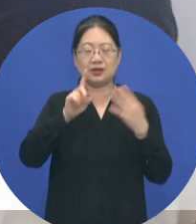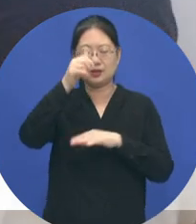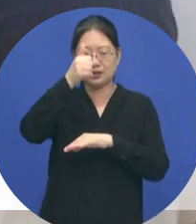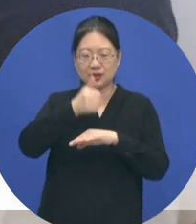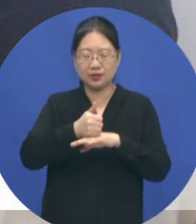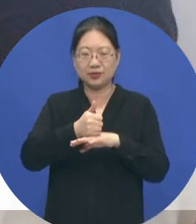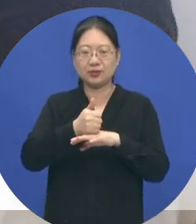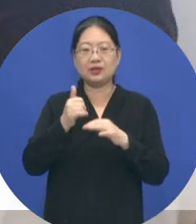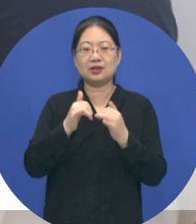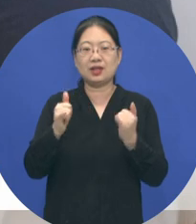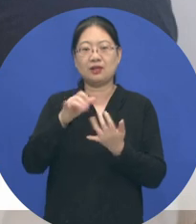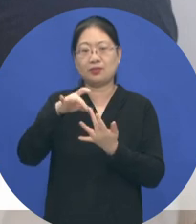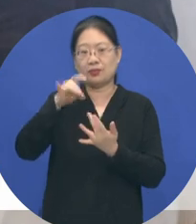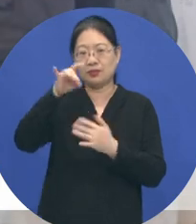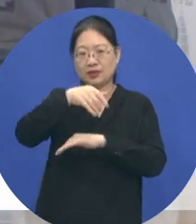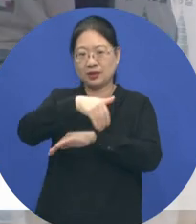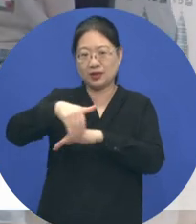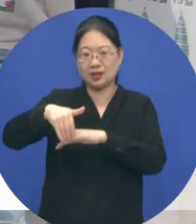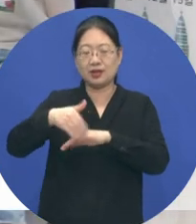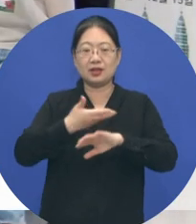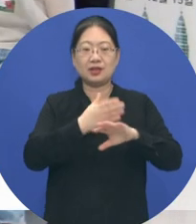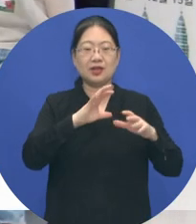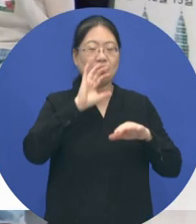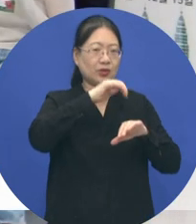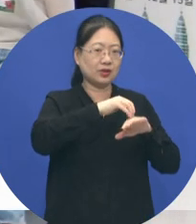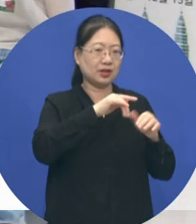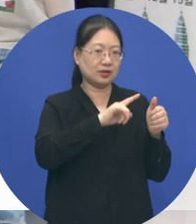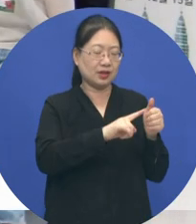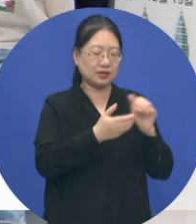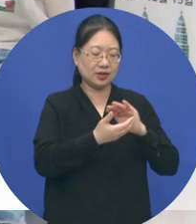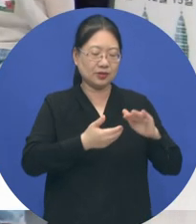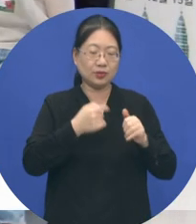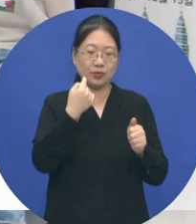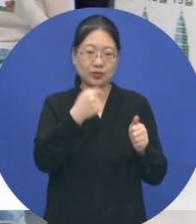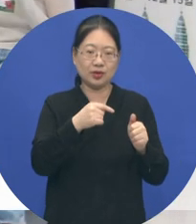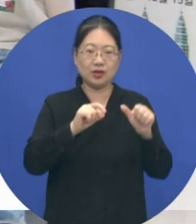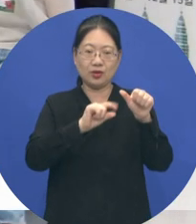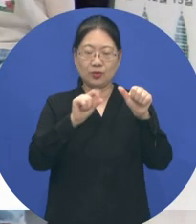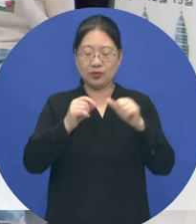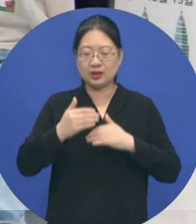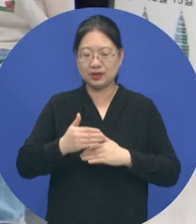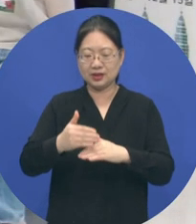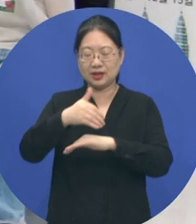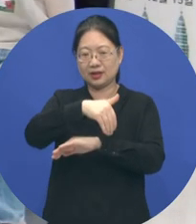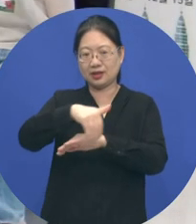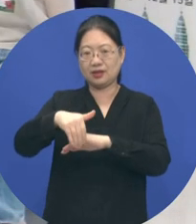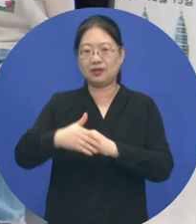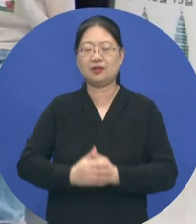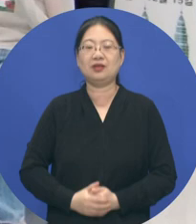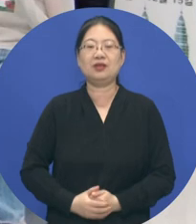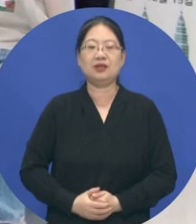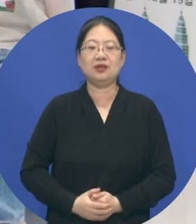대상자를 발표할 예정이며 해외 연수 대상자에 대한 사전 교육은 5월에 진행할